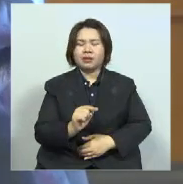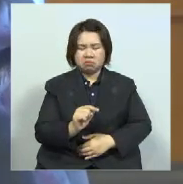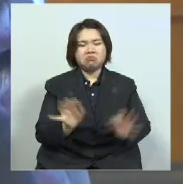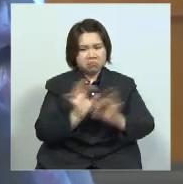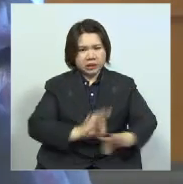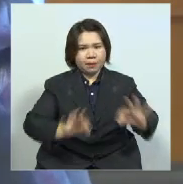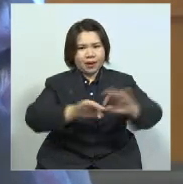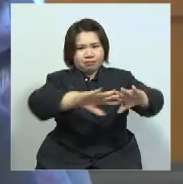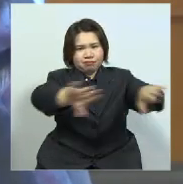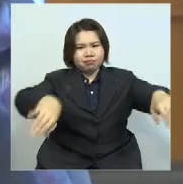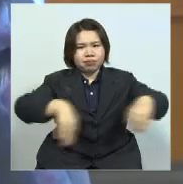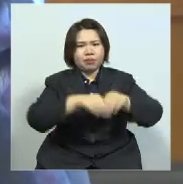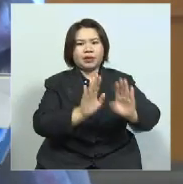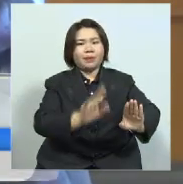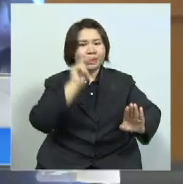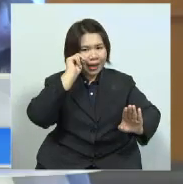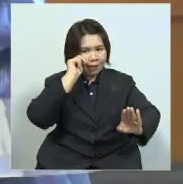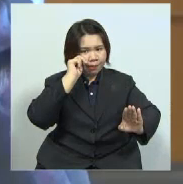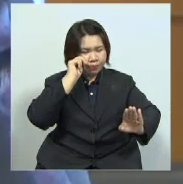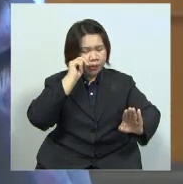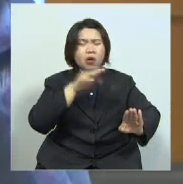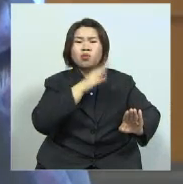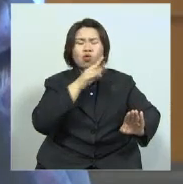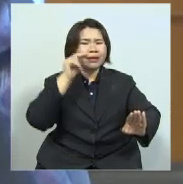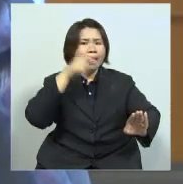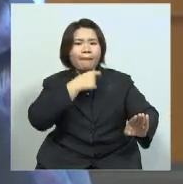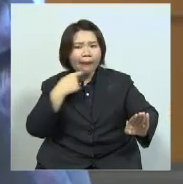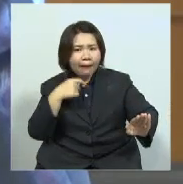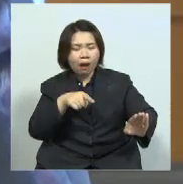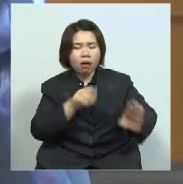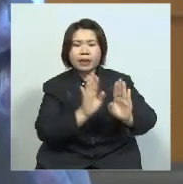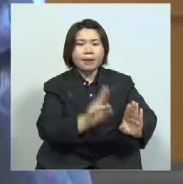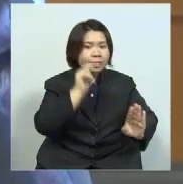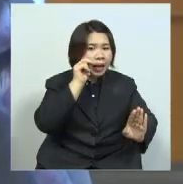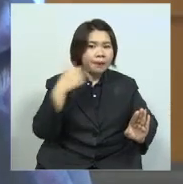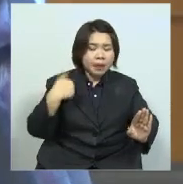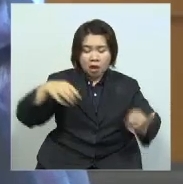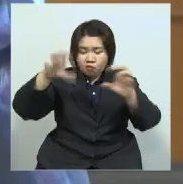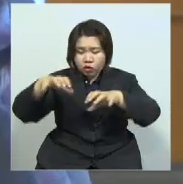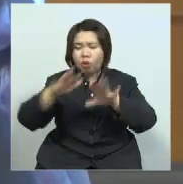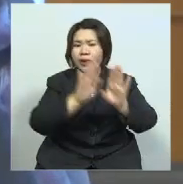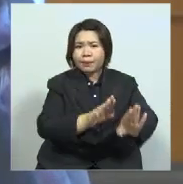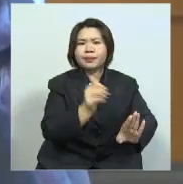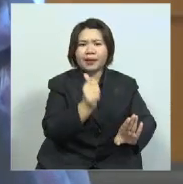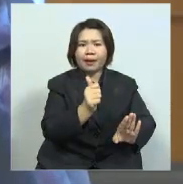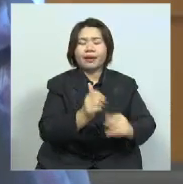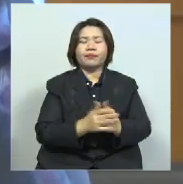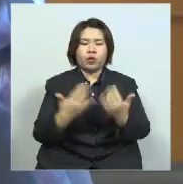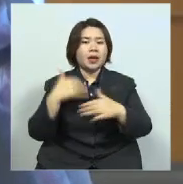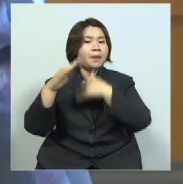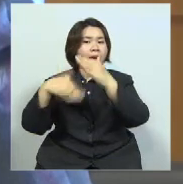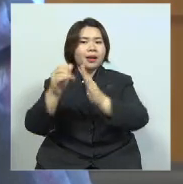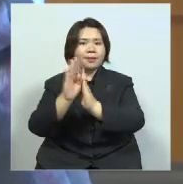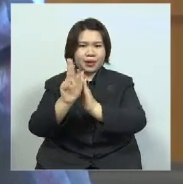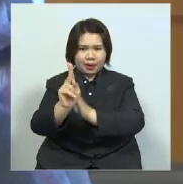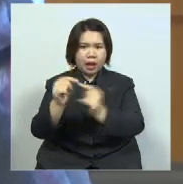เก็บน้ำได้ใช้ได้ตลอดฤดูแล้งข้ามไปถึงฝนต่อไปโดยไม่ขาดช่วงตรงนี้จะนำไปสู่การพัฒนาจังหวัดบึ